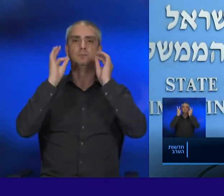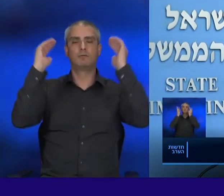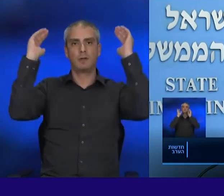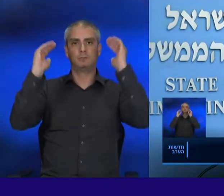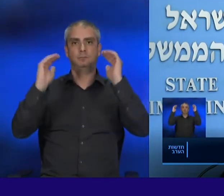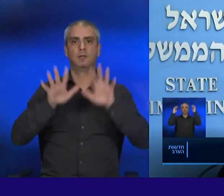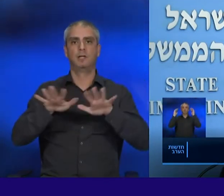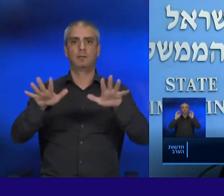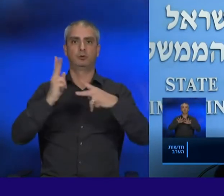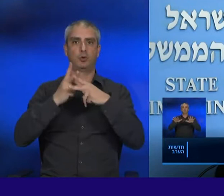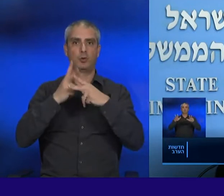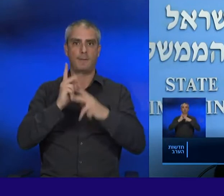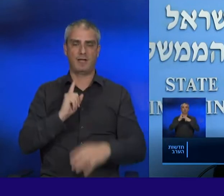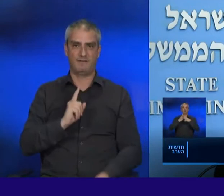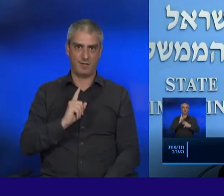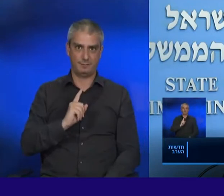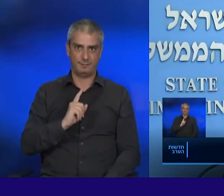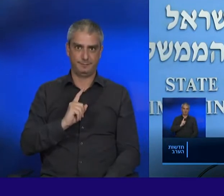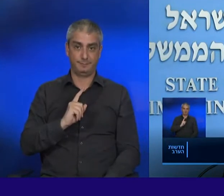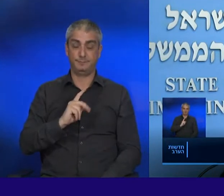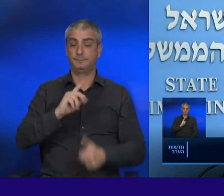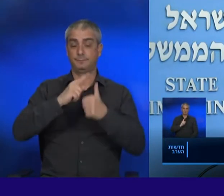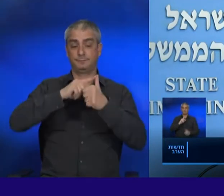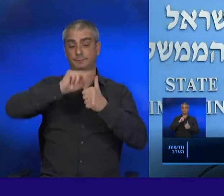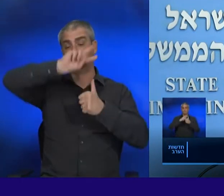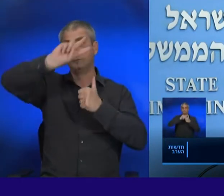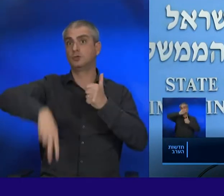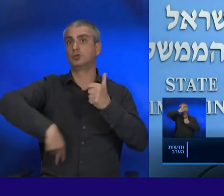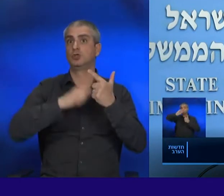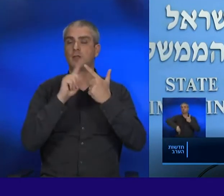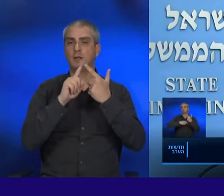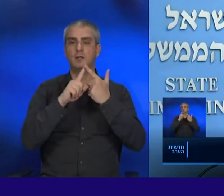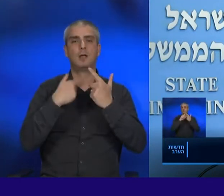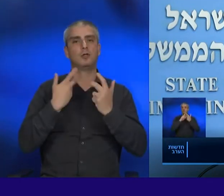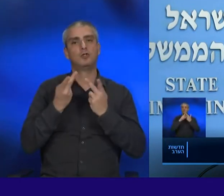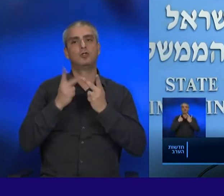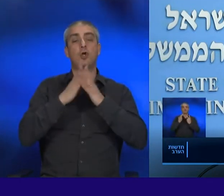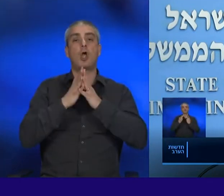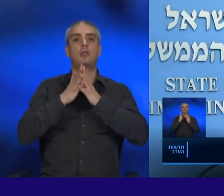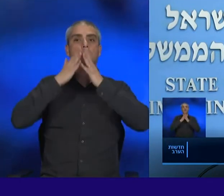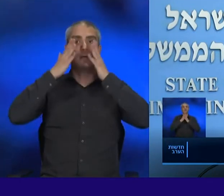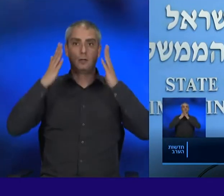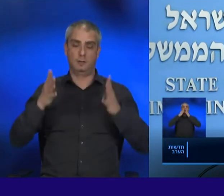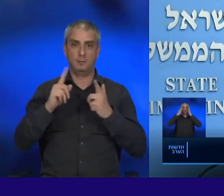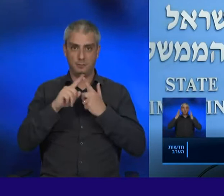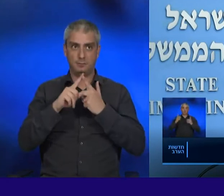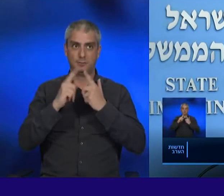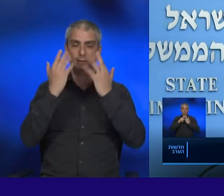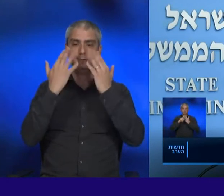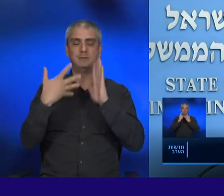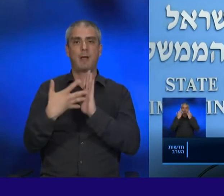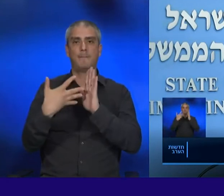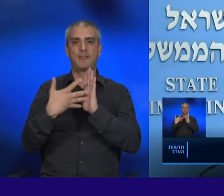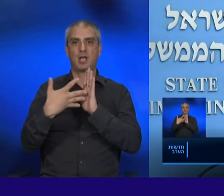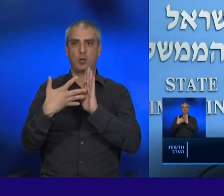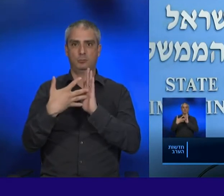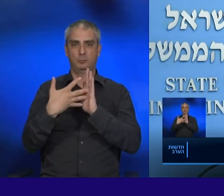התפשטות המגפה. הדבר השני, אנחנו מגדילים באופן דרמטי את מספר הבדיקות.